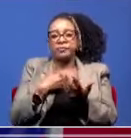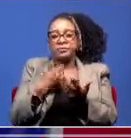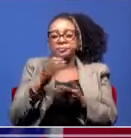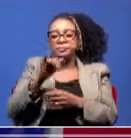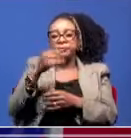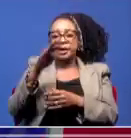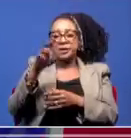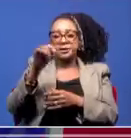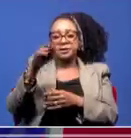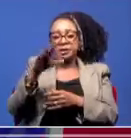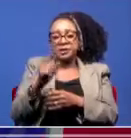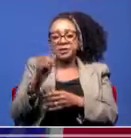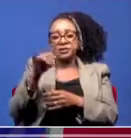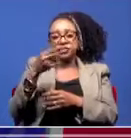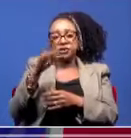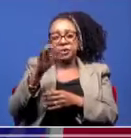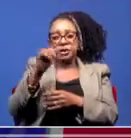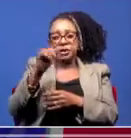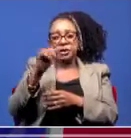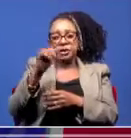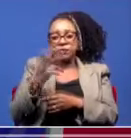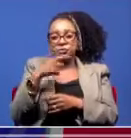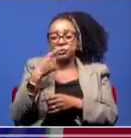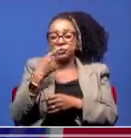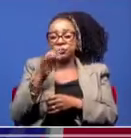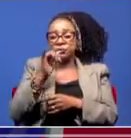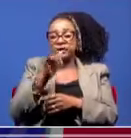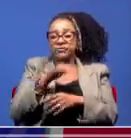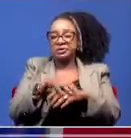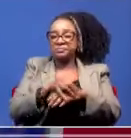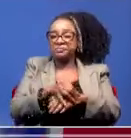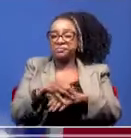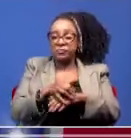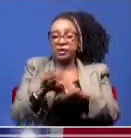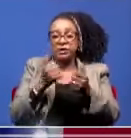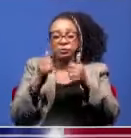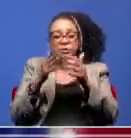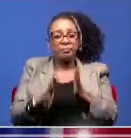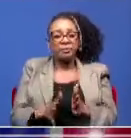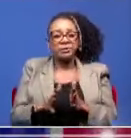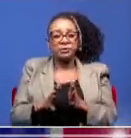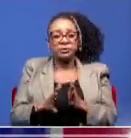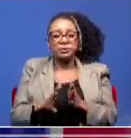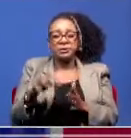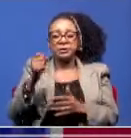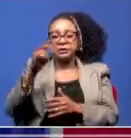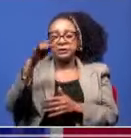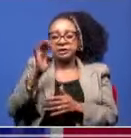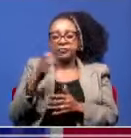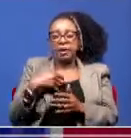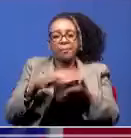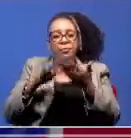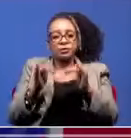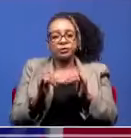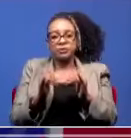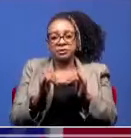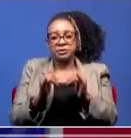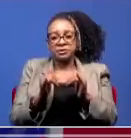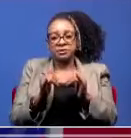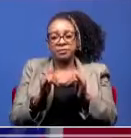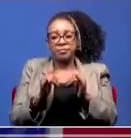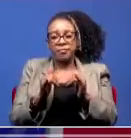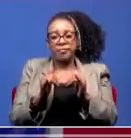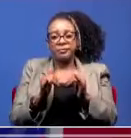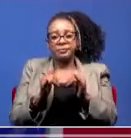Jessica Shiraku ambaye ni mtaalamu wa kunyosha misuli ya wanasporti. Huyo hapa Steve Keter na mengi zaidi kwenye Jungu Kuu